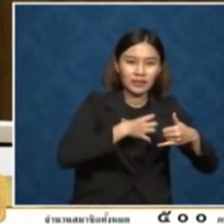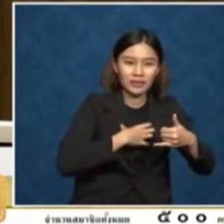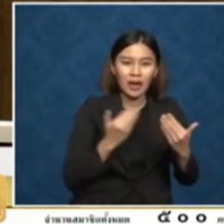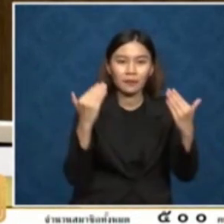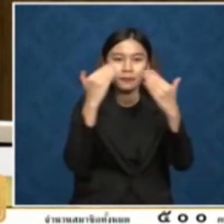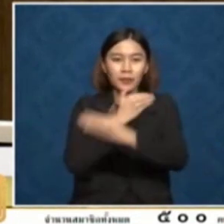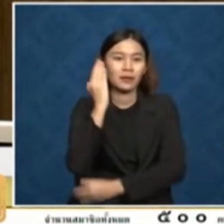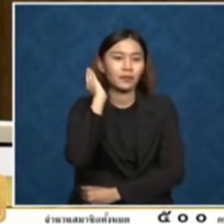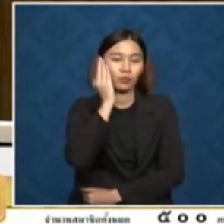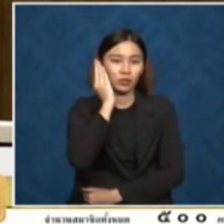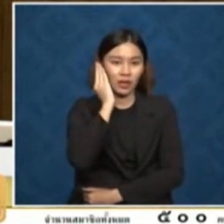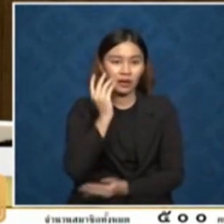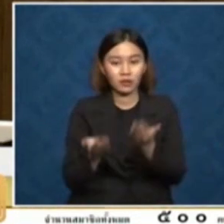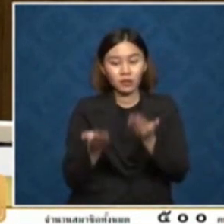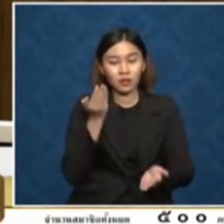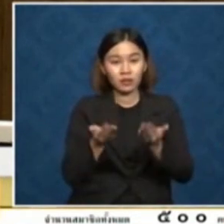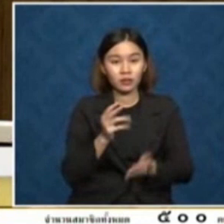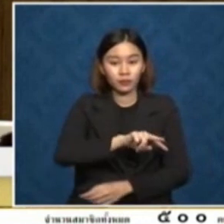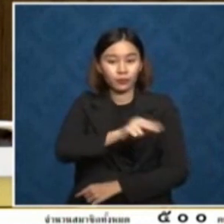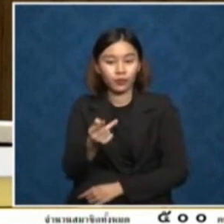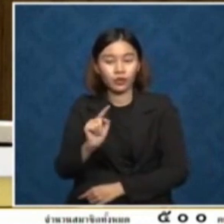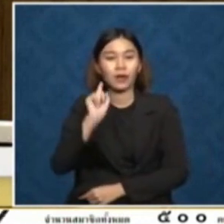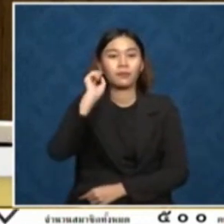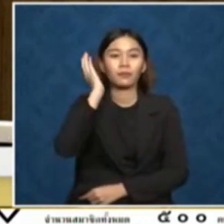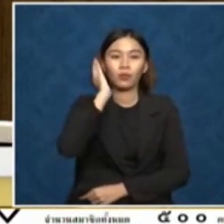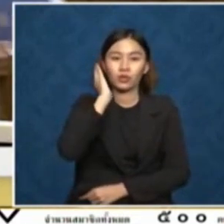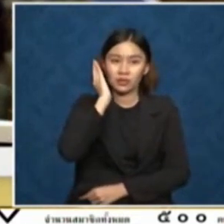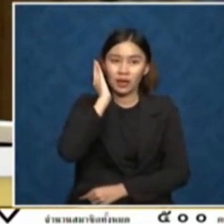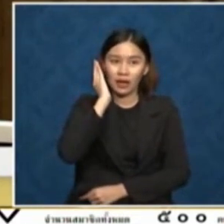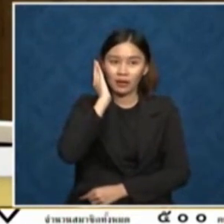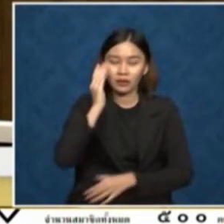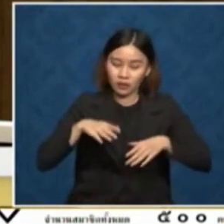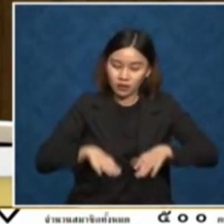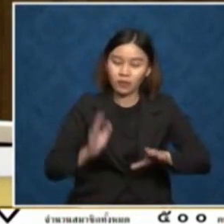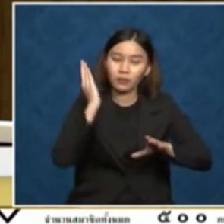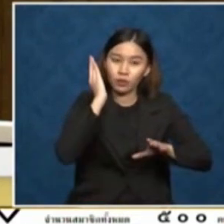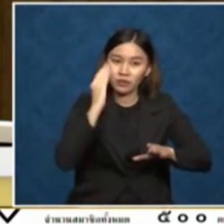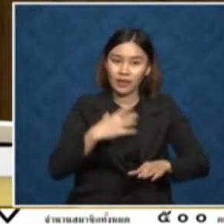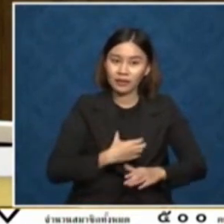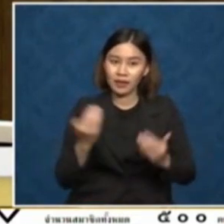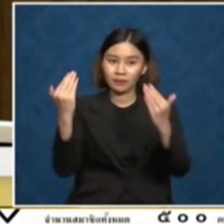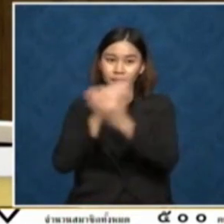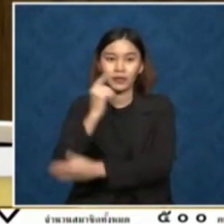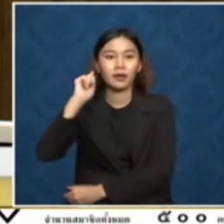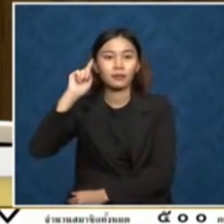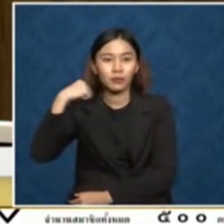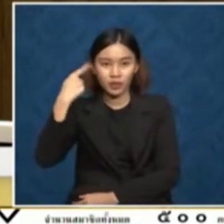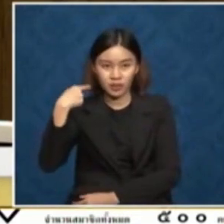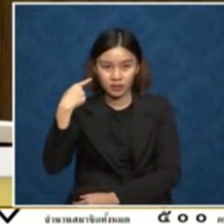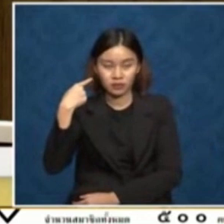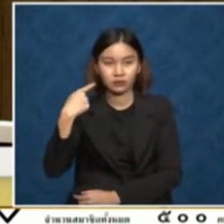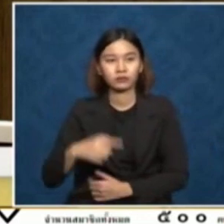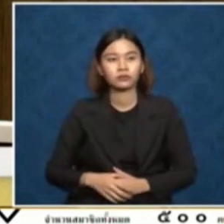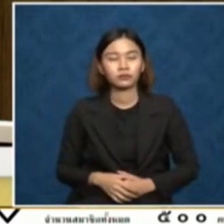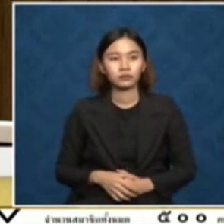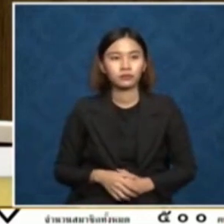าจจะต้องการที่ข้ามมาเป็นเพศชายหรือในทางกลับกันเพศชายในทางกำเนิดและต้องการข้ามมาเป็นเ